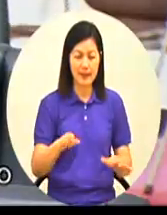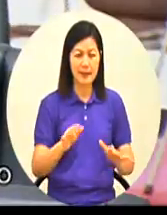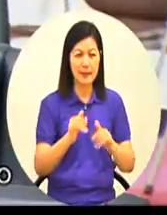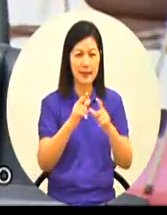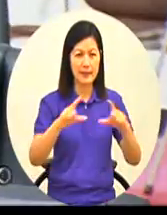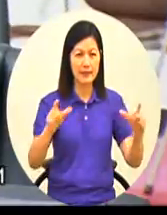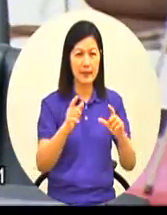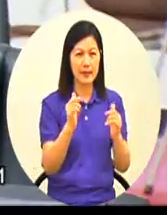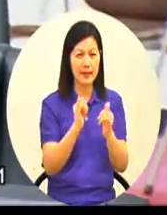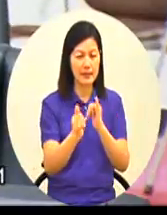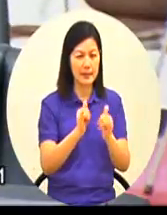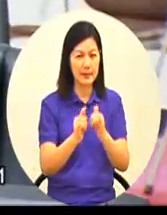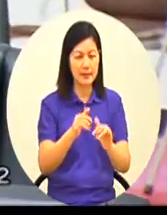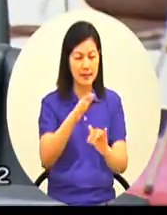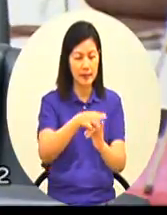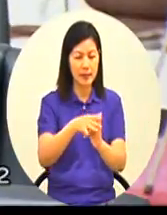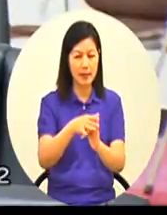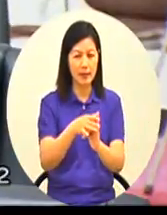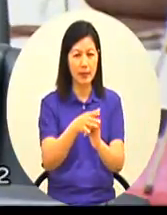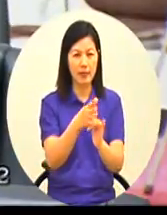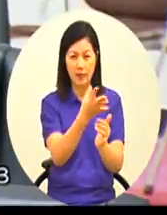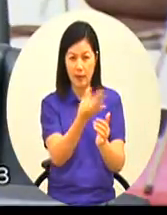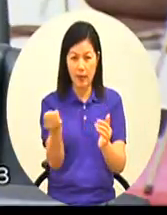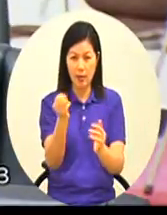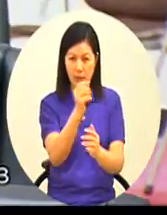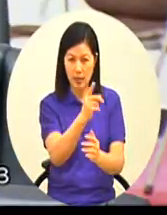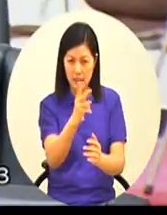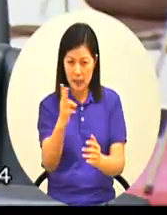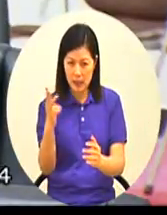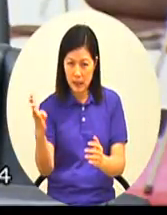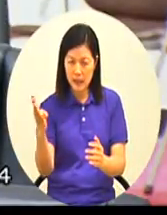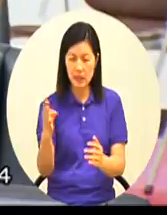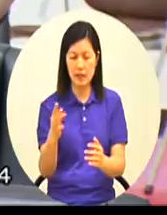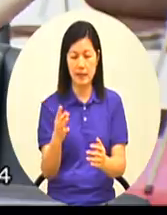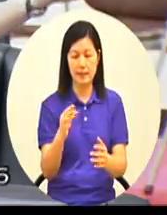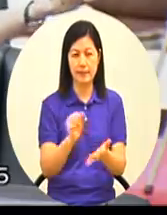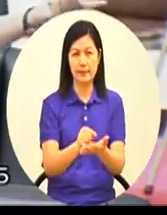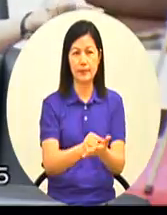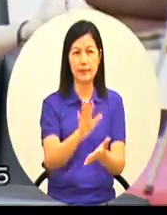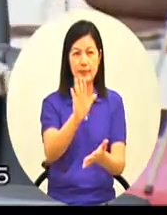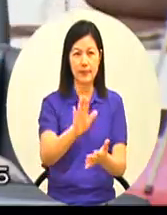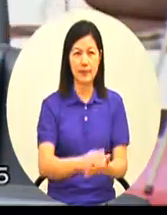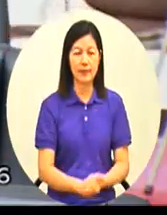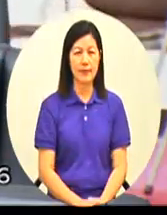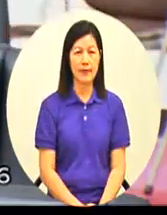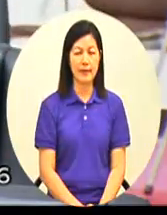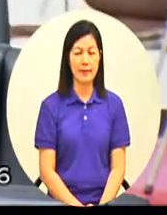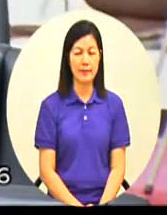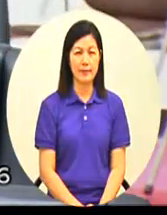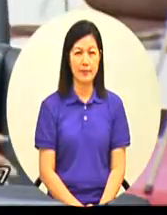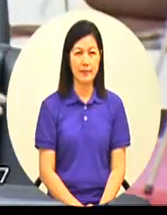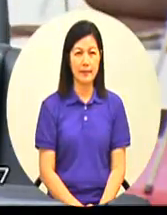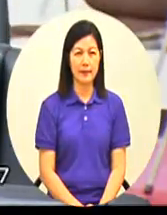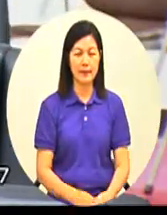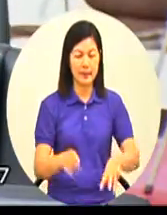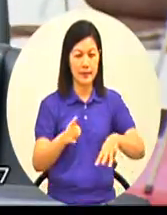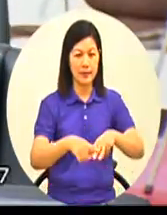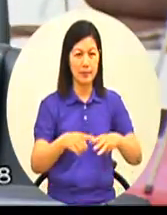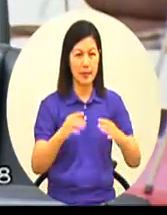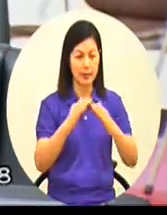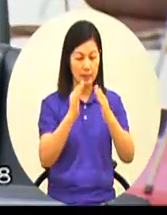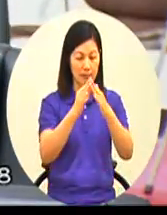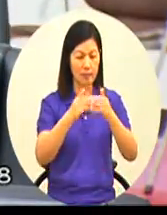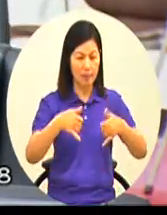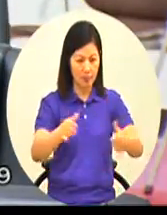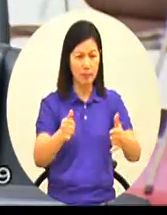殡仪馆，它都是以一号、二号就这样编列，还有我们的那个人，本馆路那边也都是这样编列